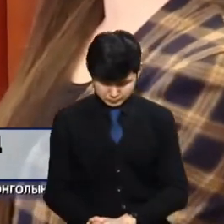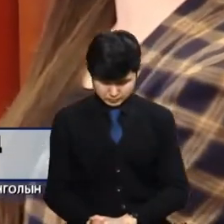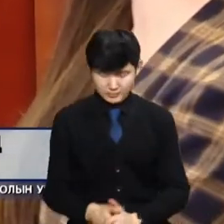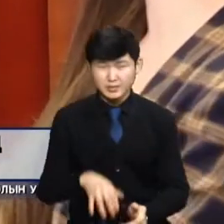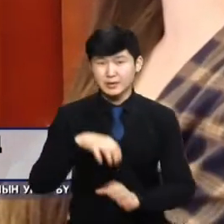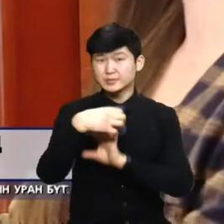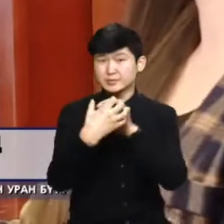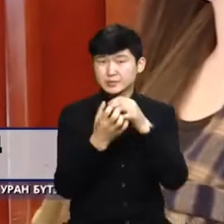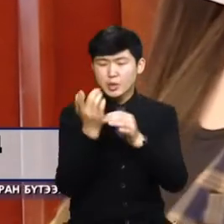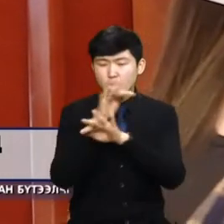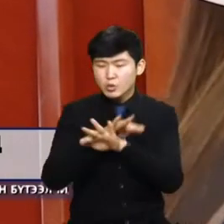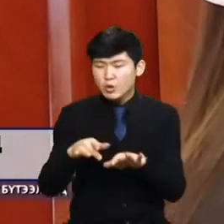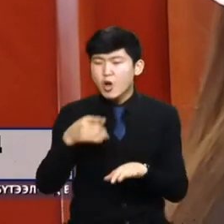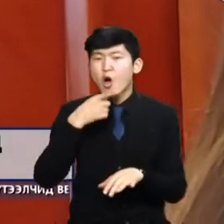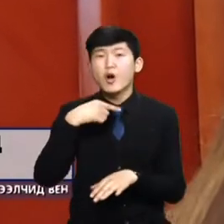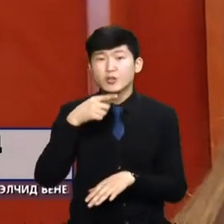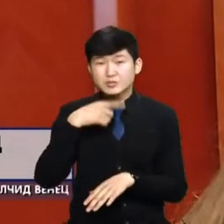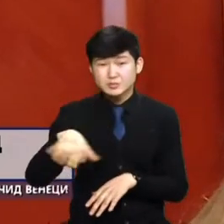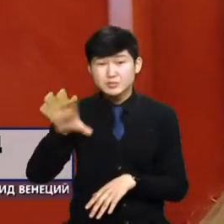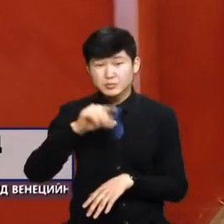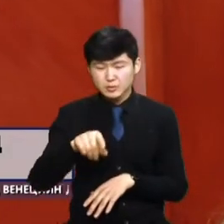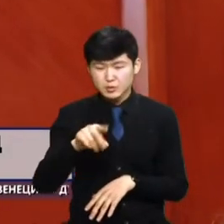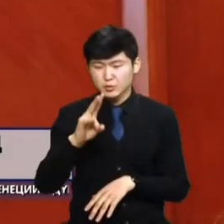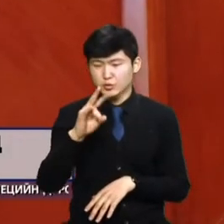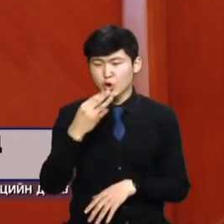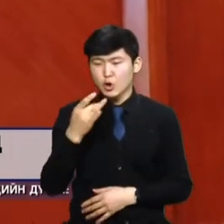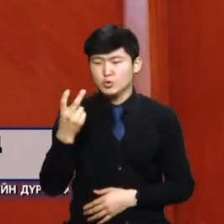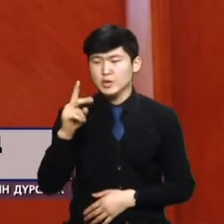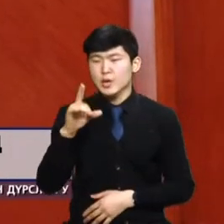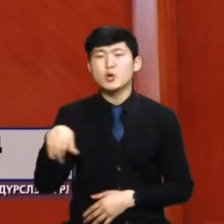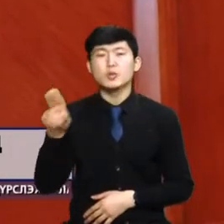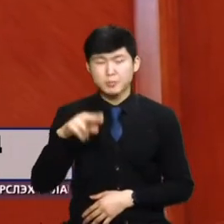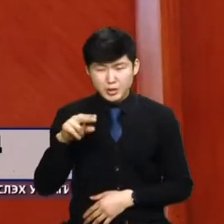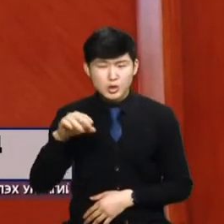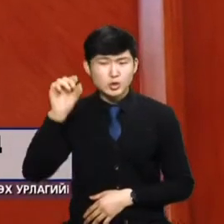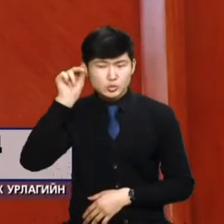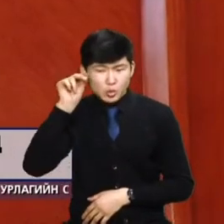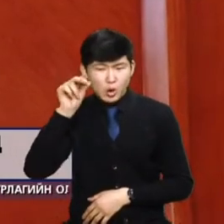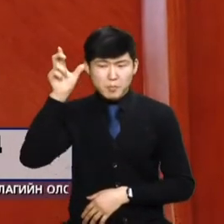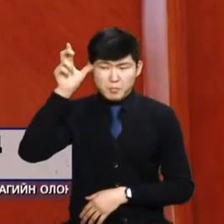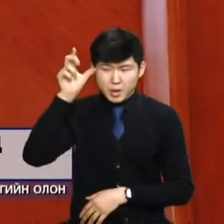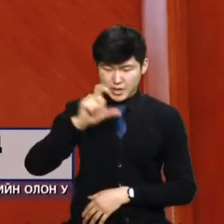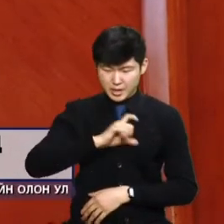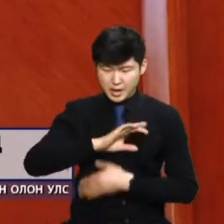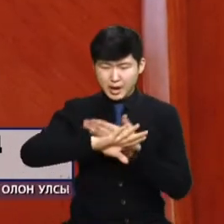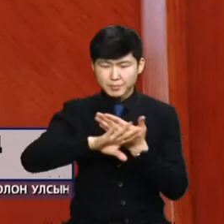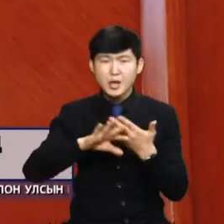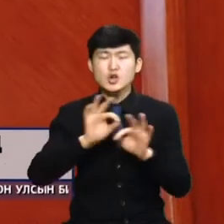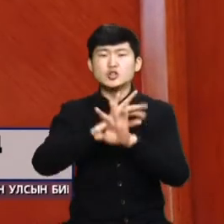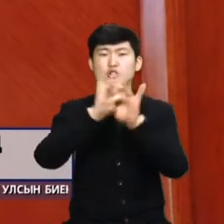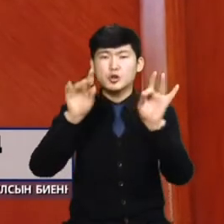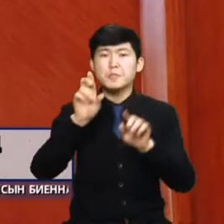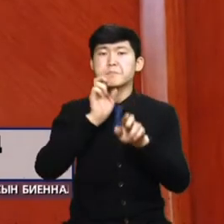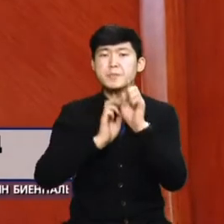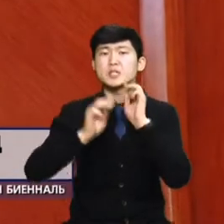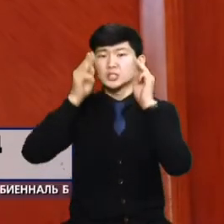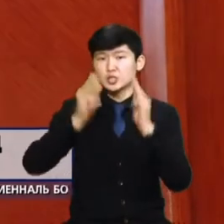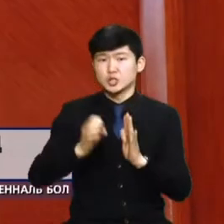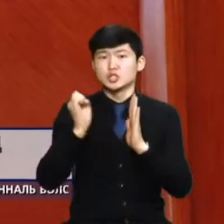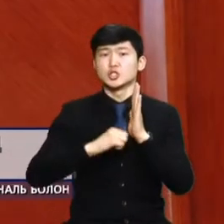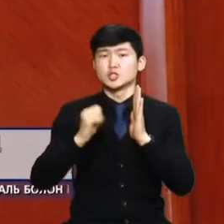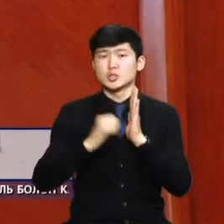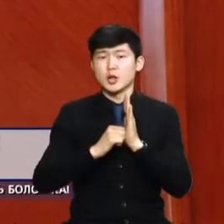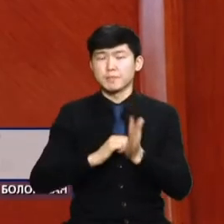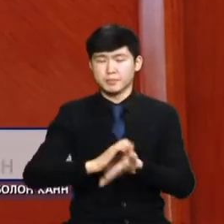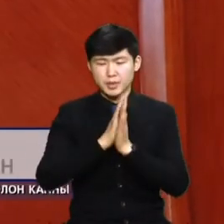Тэгэхээр энэ дэлхийд дахин одоо өсвөр насны охтын нөхөн өрчөө эрүүл мэнд заман одоо сурч босрох эрхийг хамгаалахад олон одоо асуудлыг шийдвэр